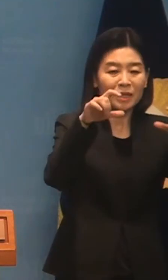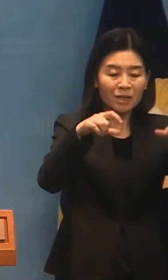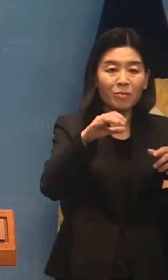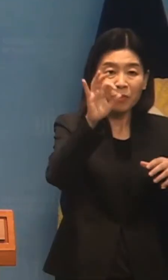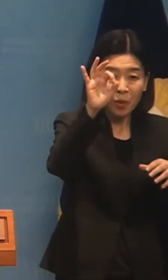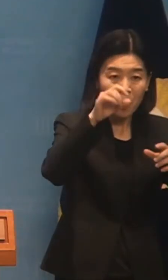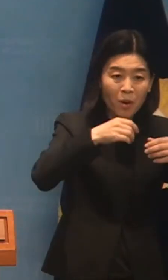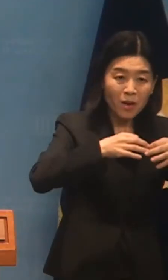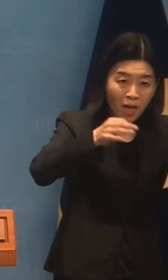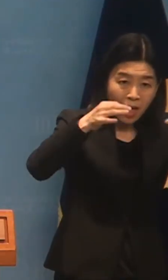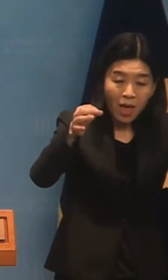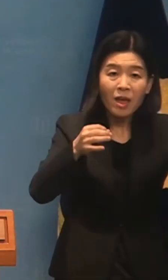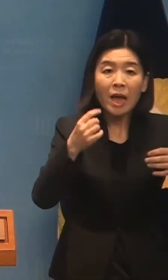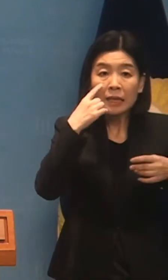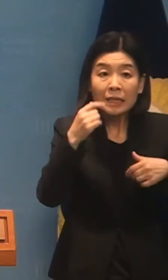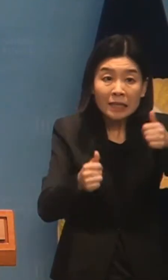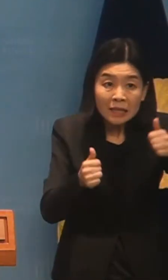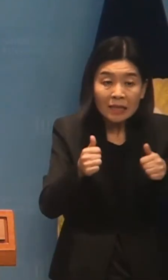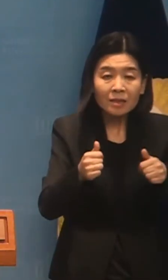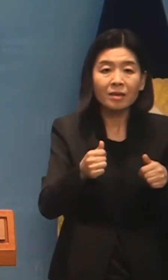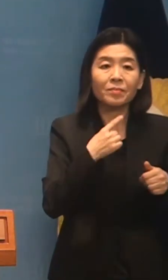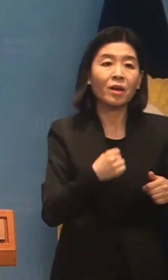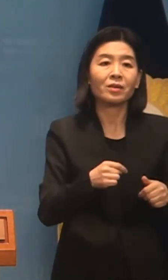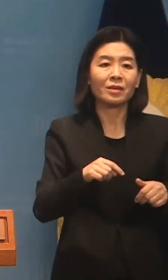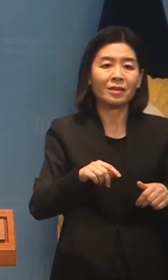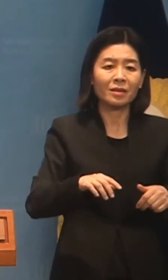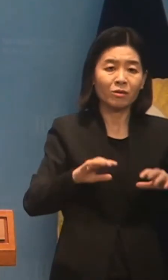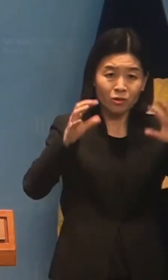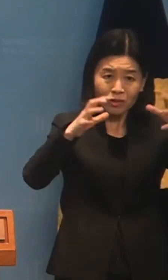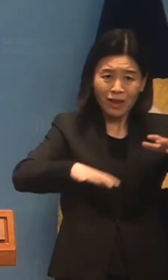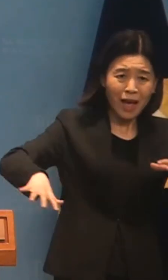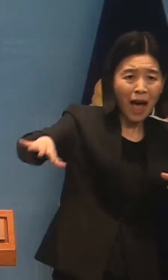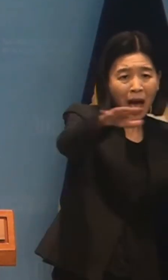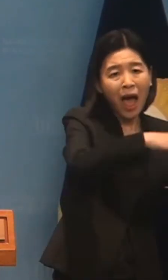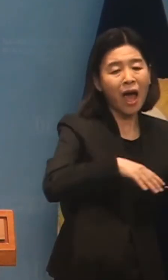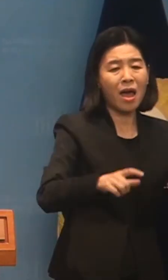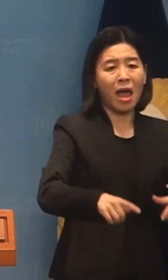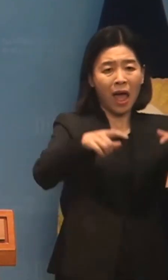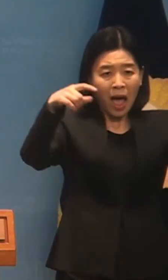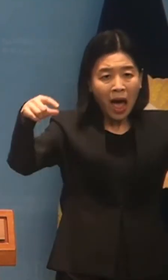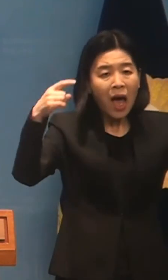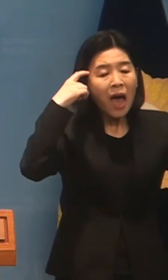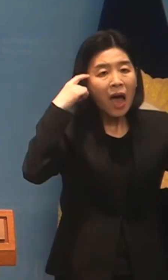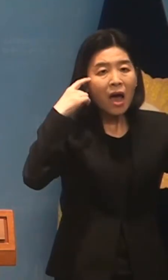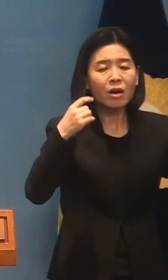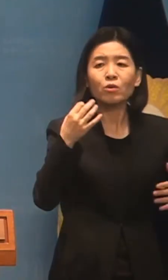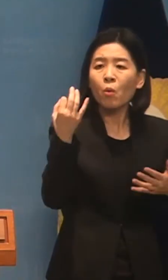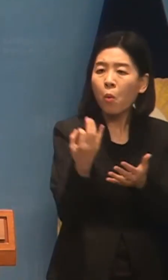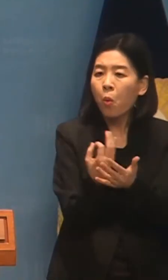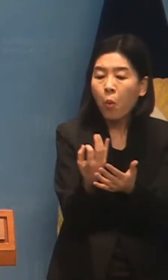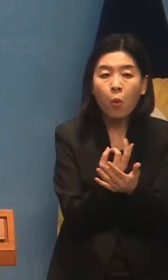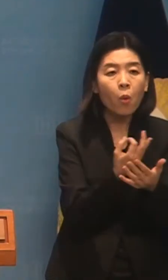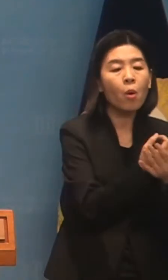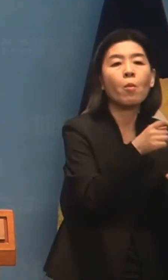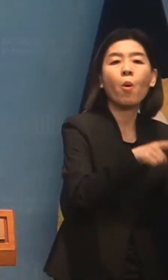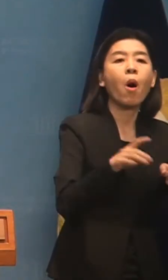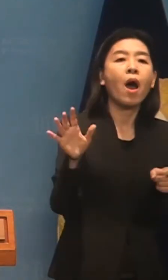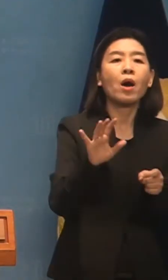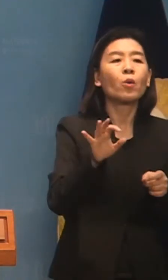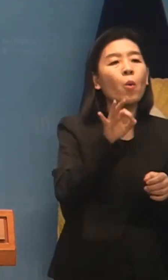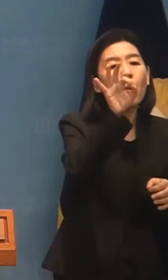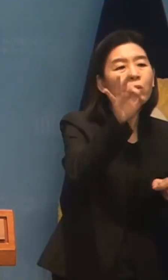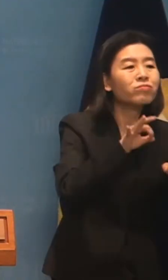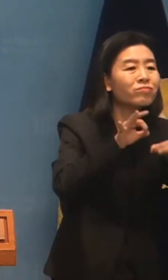포퓰리즘 실험을 국가 전체로 확대하려고 하고 있습니다. 돈을 벌게 하려는 것이 아니라 돈을